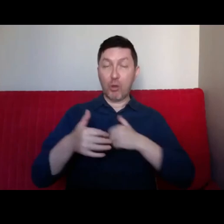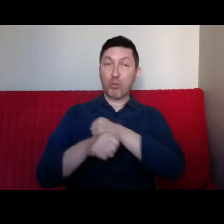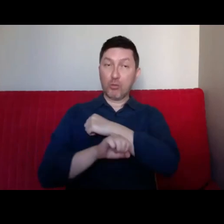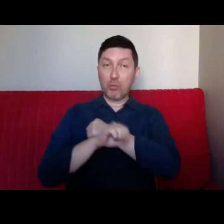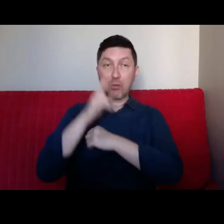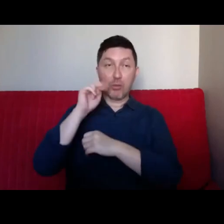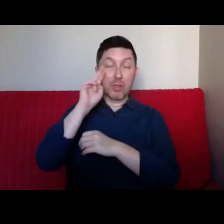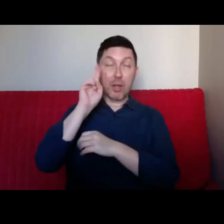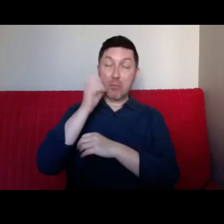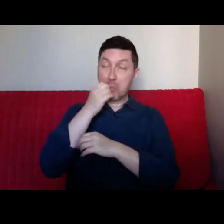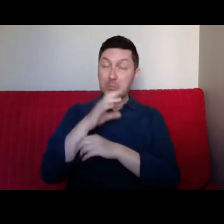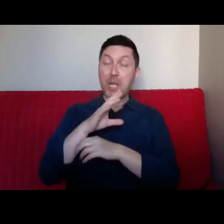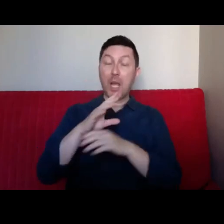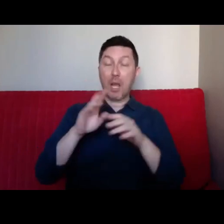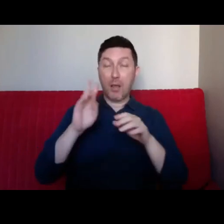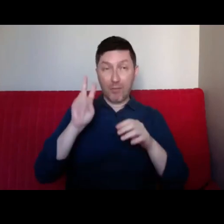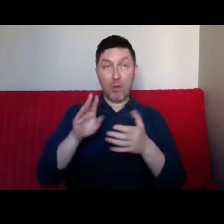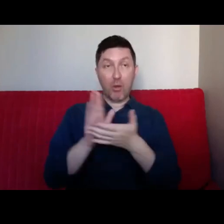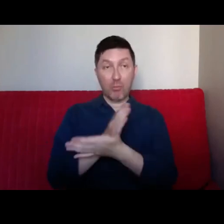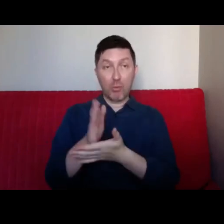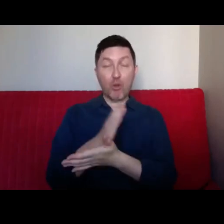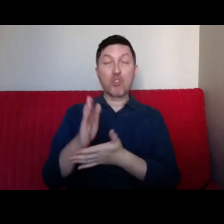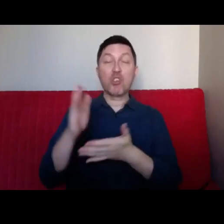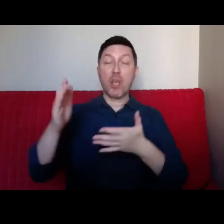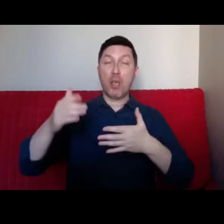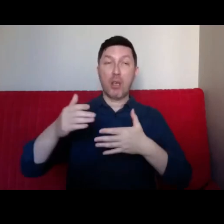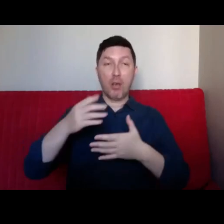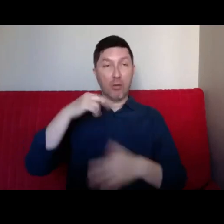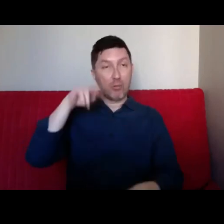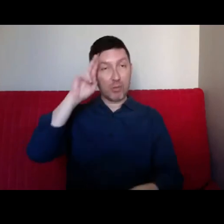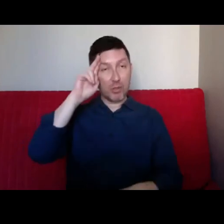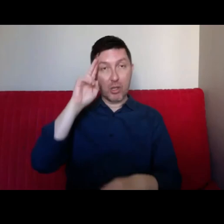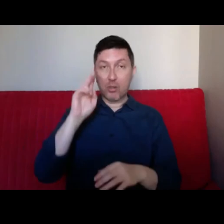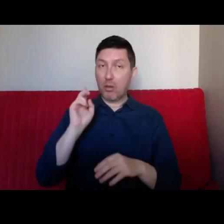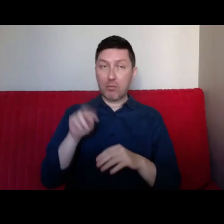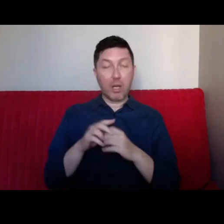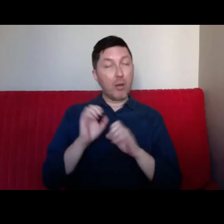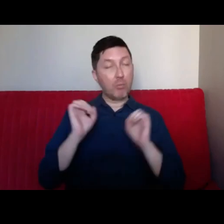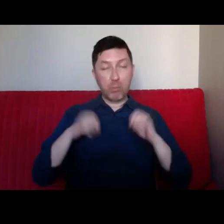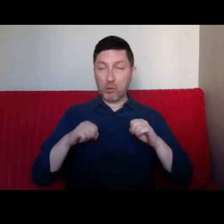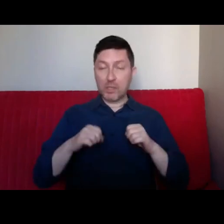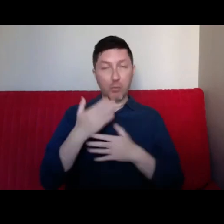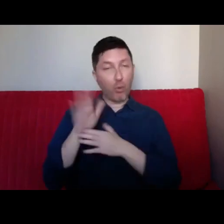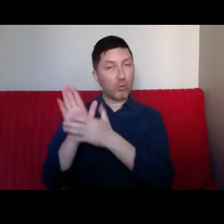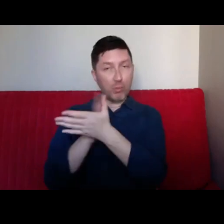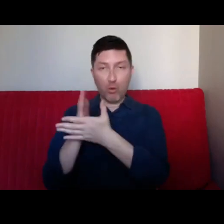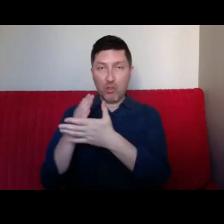Erasmus+, Key Action 2. Et donc, c'est tout à fait possible de développer un projet similaire